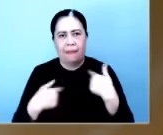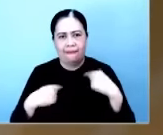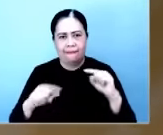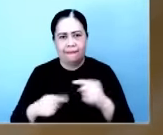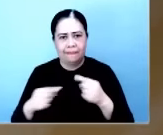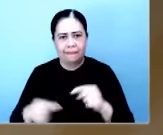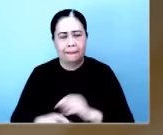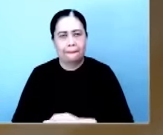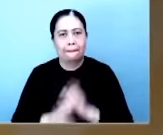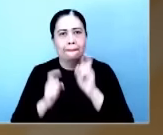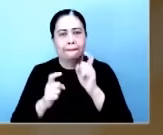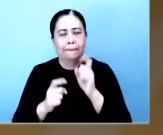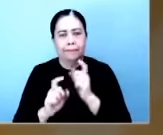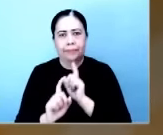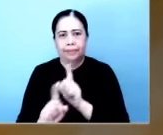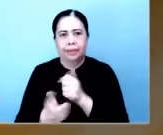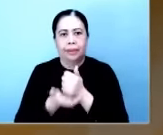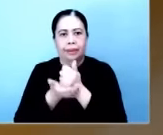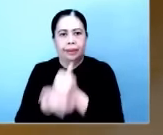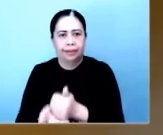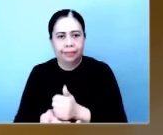Agad namang rumispondi ang mga rescuer.